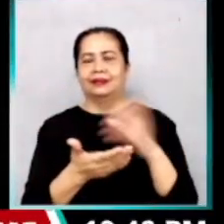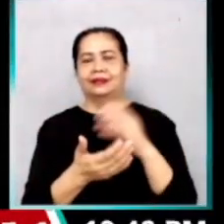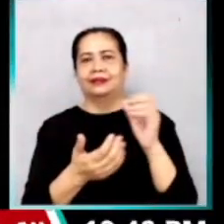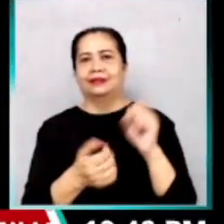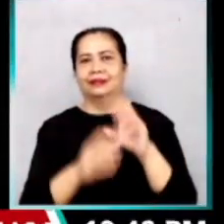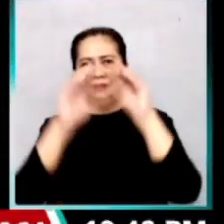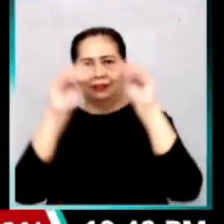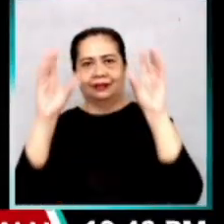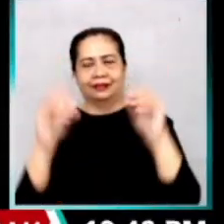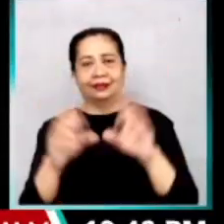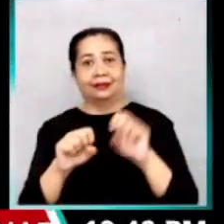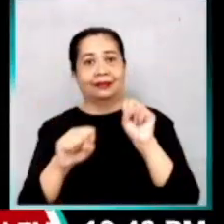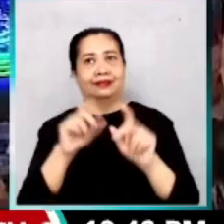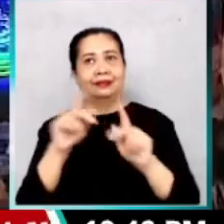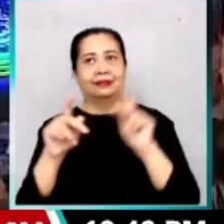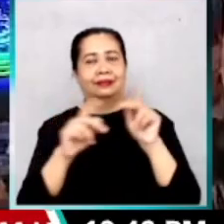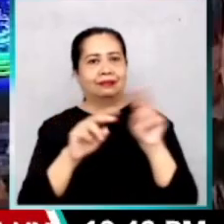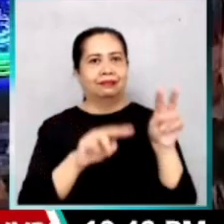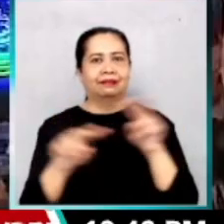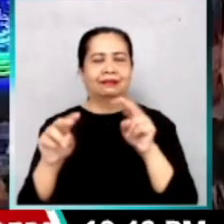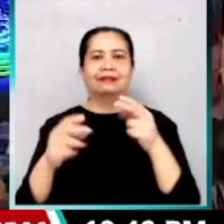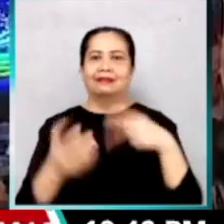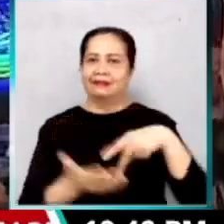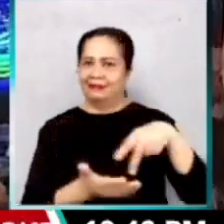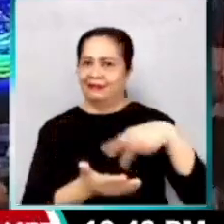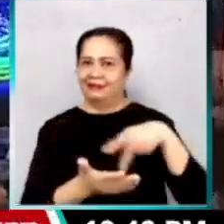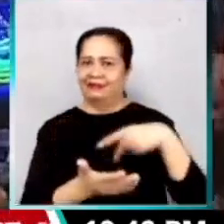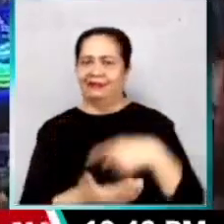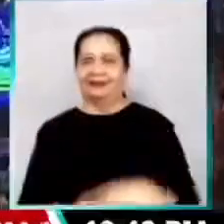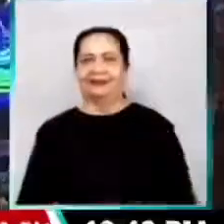tao dito napapasayaw.